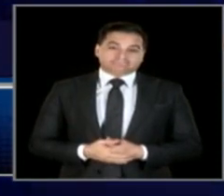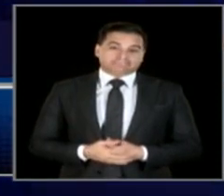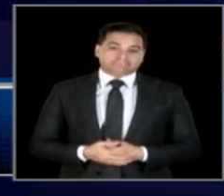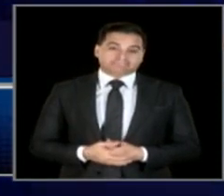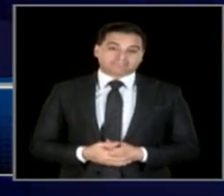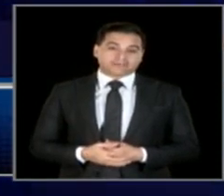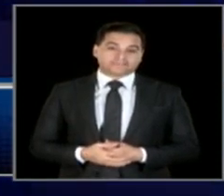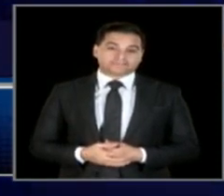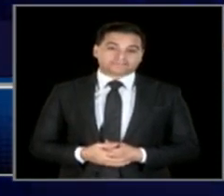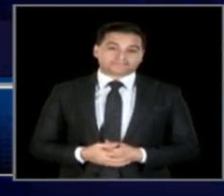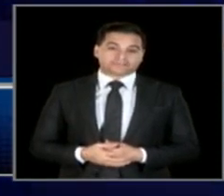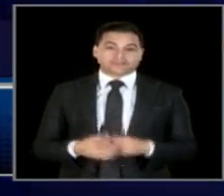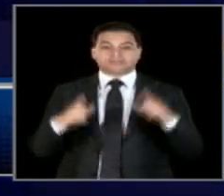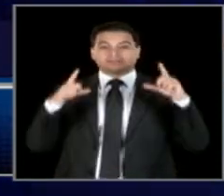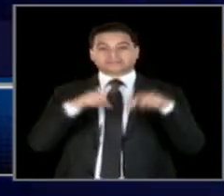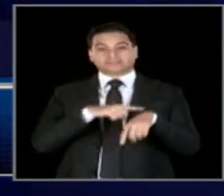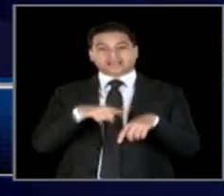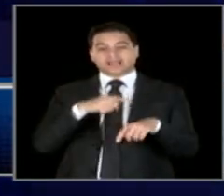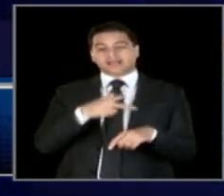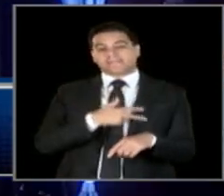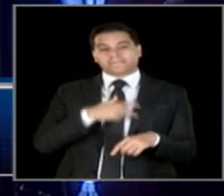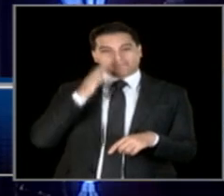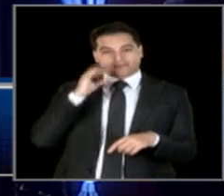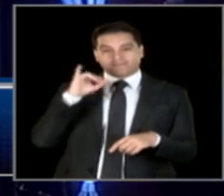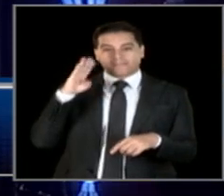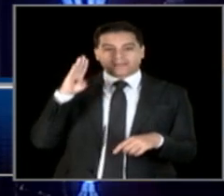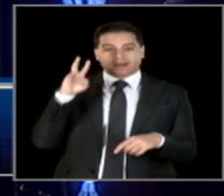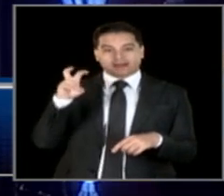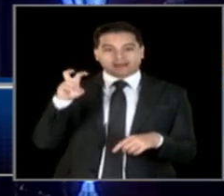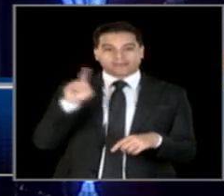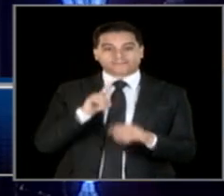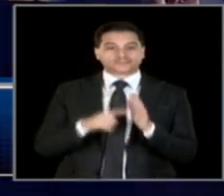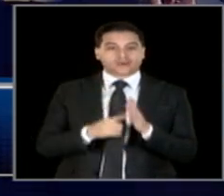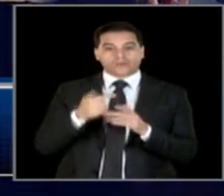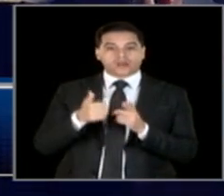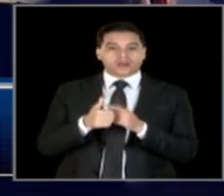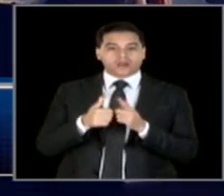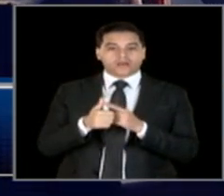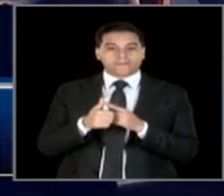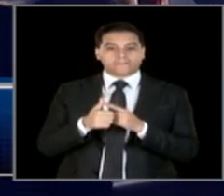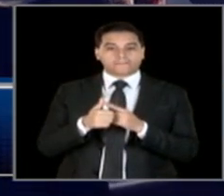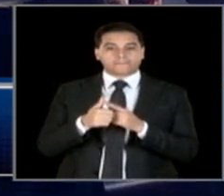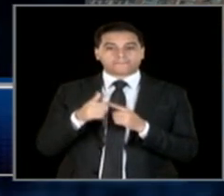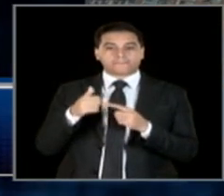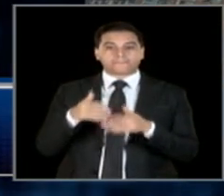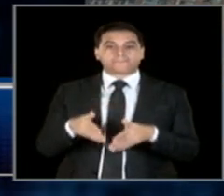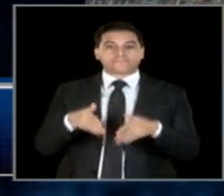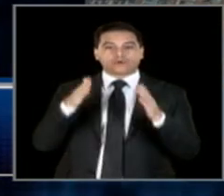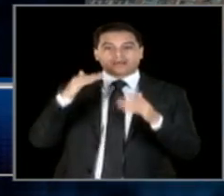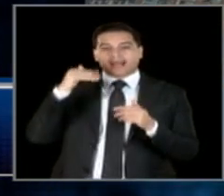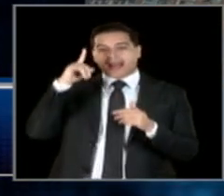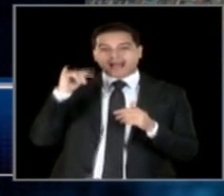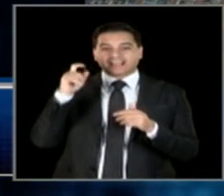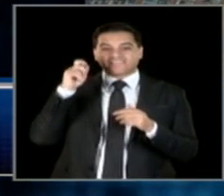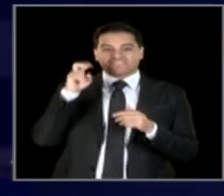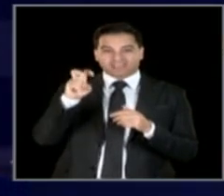برج الساعة. مكة. أيوة، هو ده مش أول واحد؟ الأول برج خليفة،